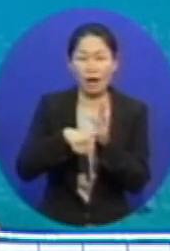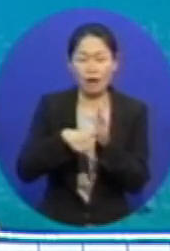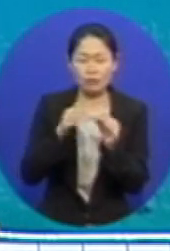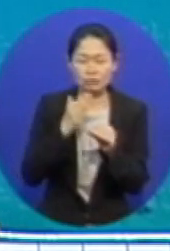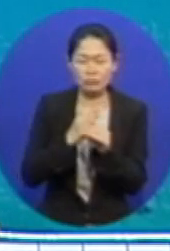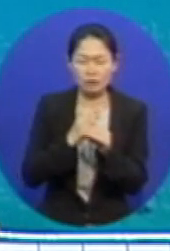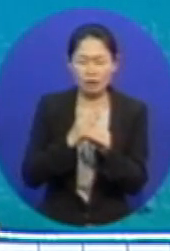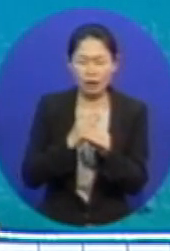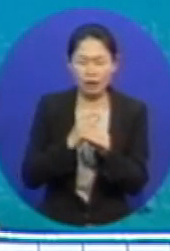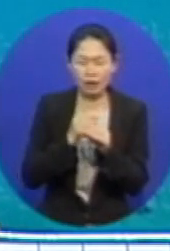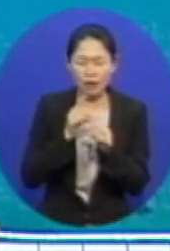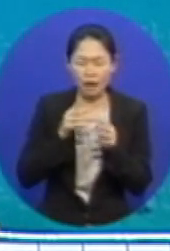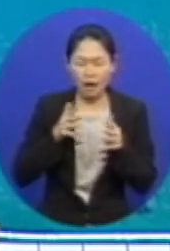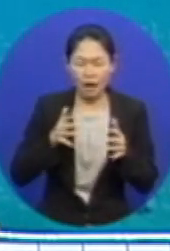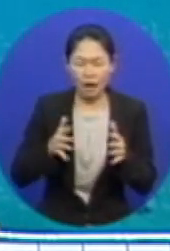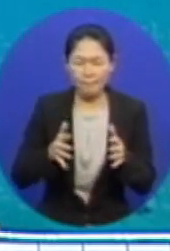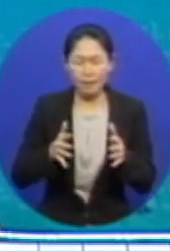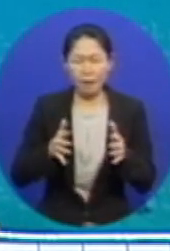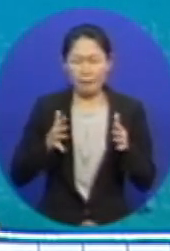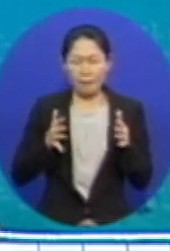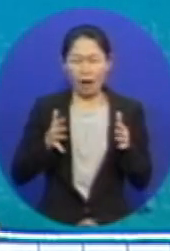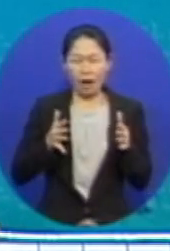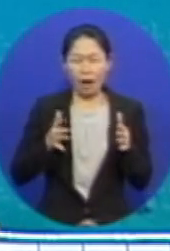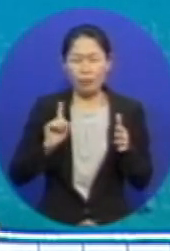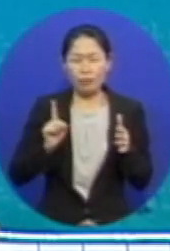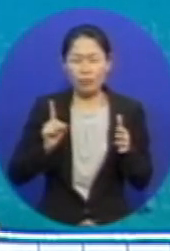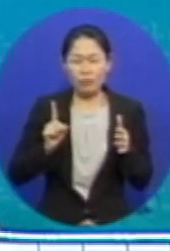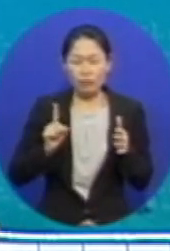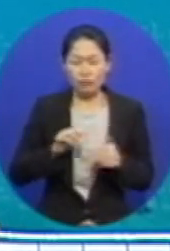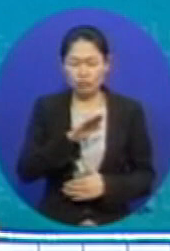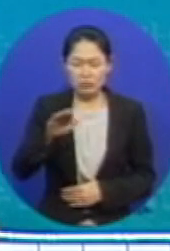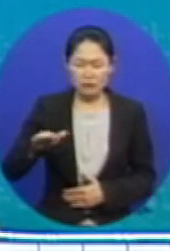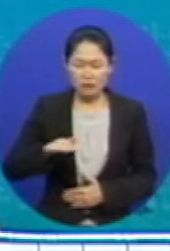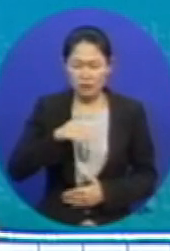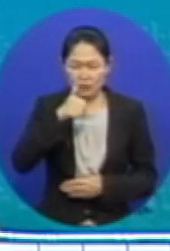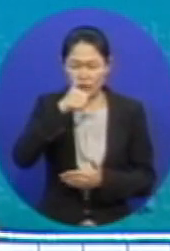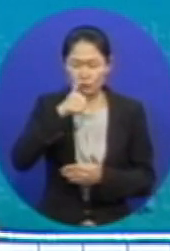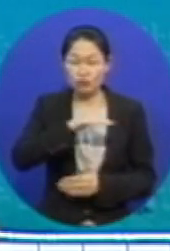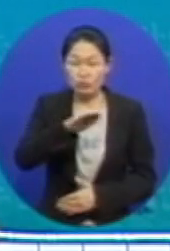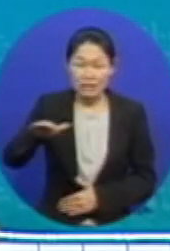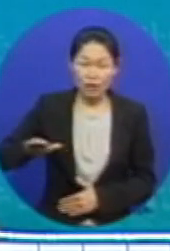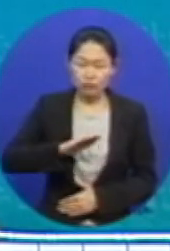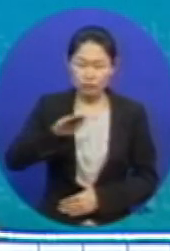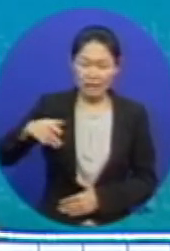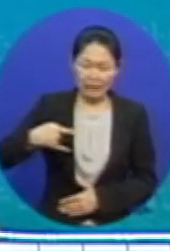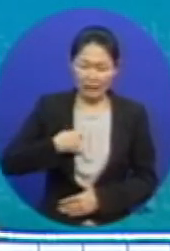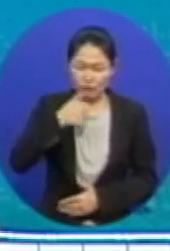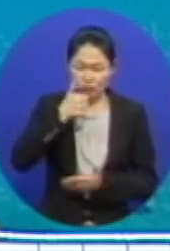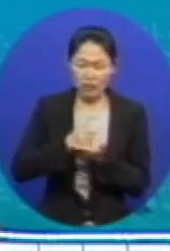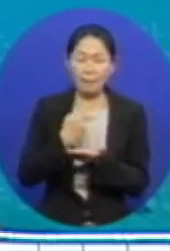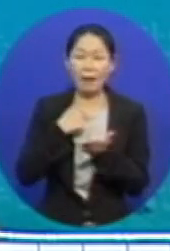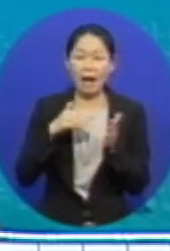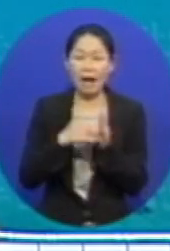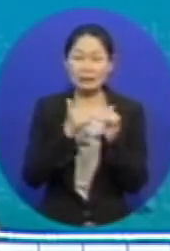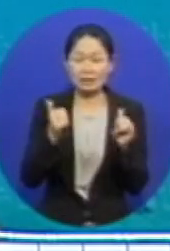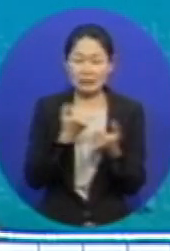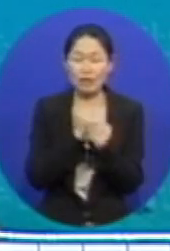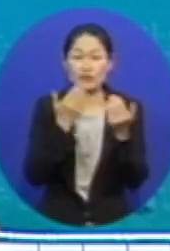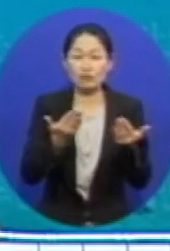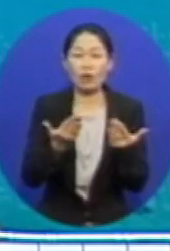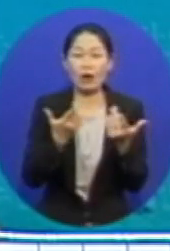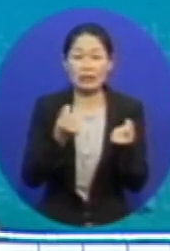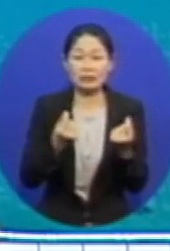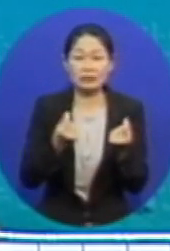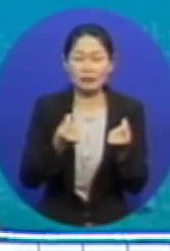맡겼어요 우리가 우리에게 죄 지은 자를 사하여 준 것 같이 그리고는 더이상 안 나가는